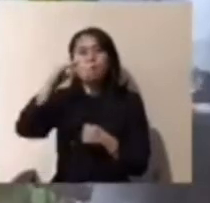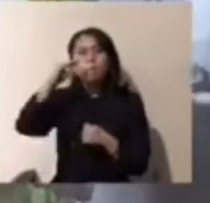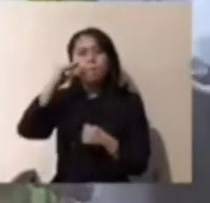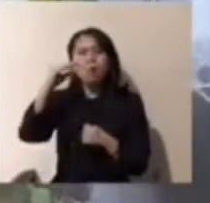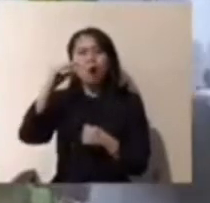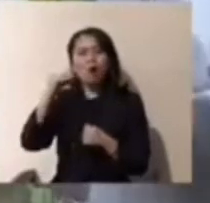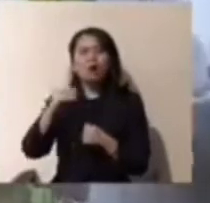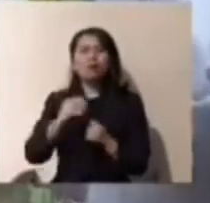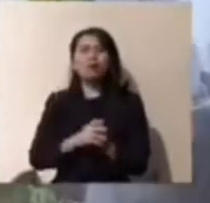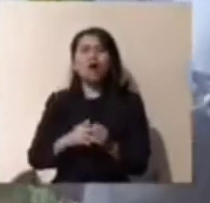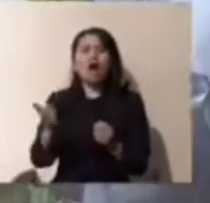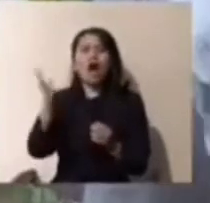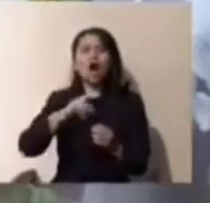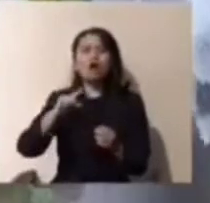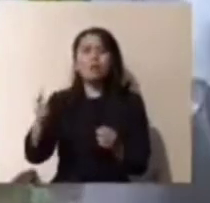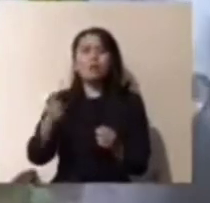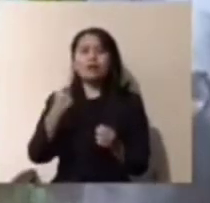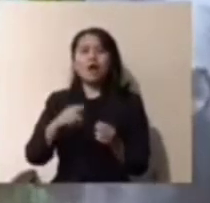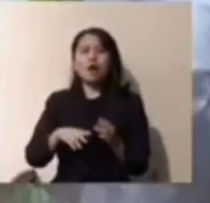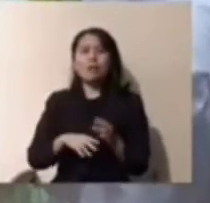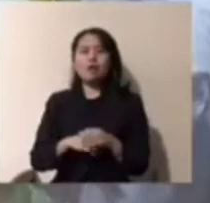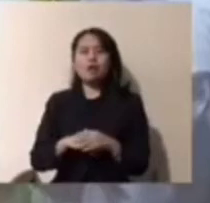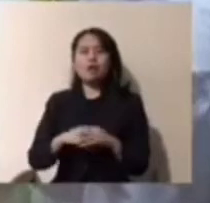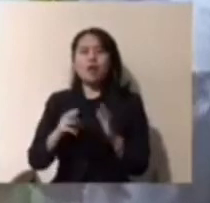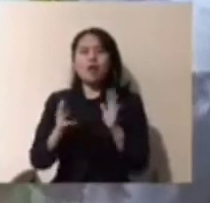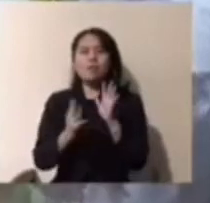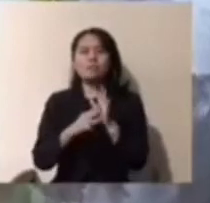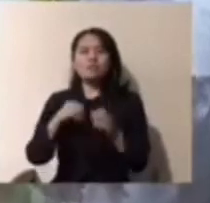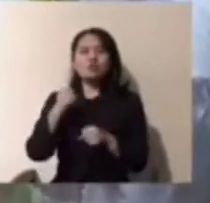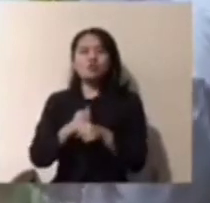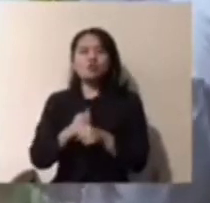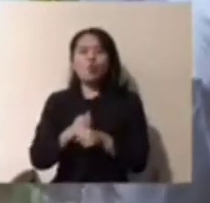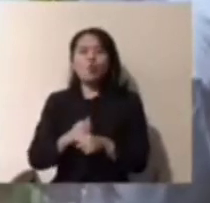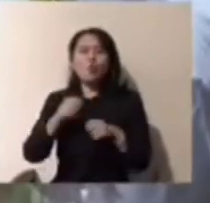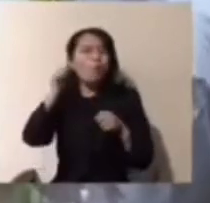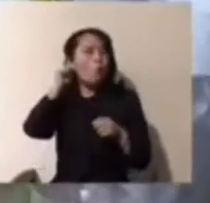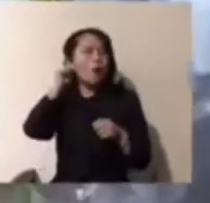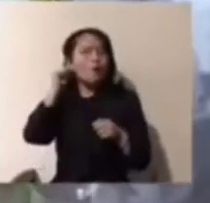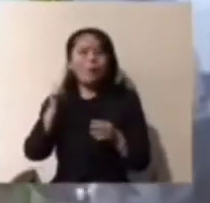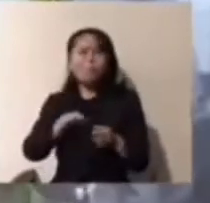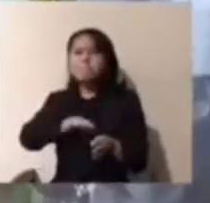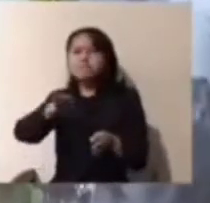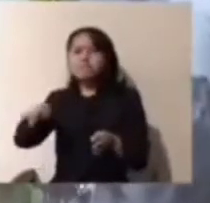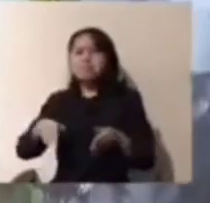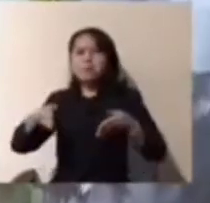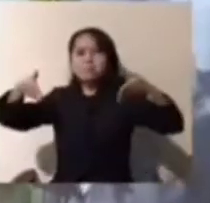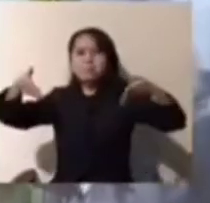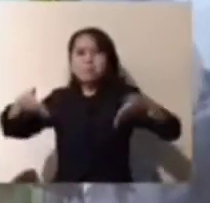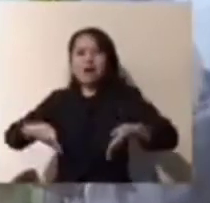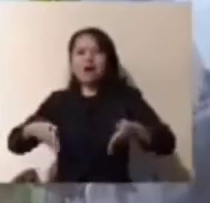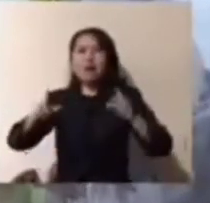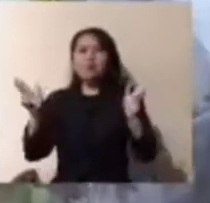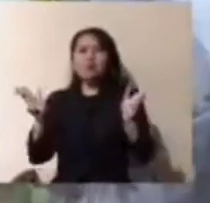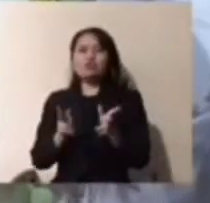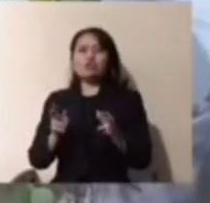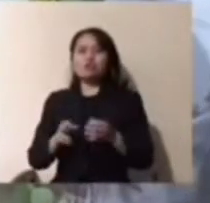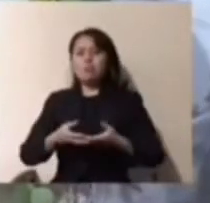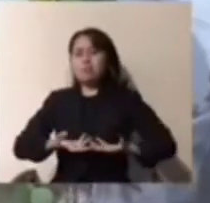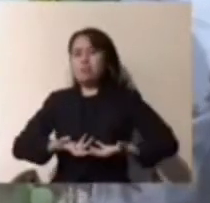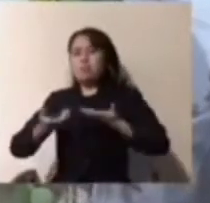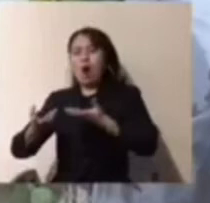Pagi-pagi benar, pada hari pertama dalam pekan, wanita-wanita pergi ke makam dan membawa